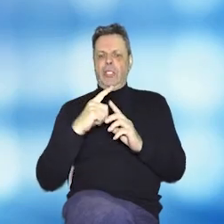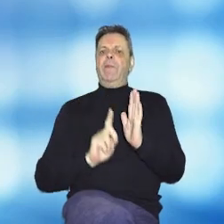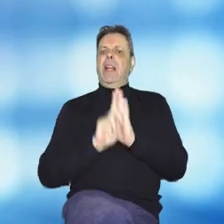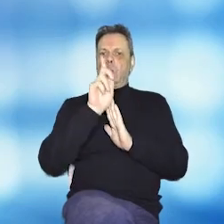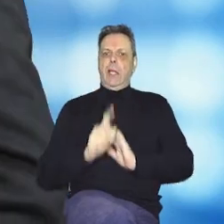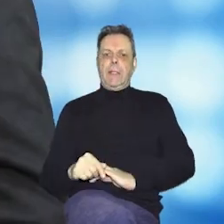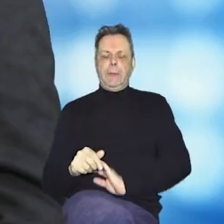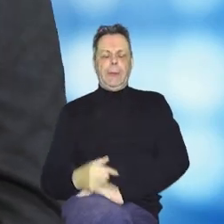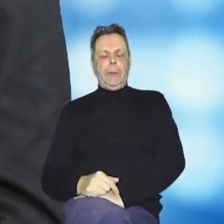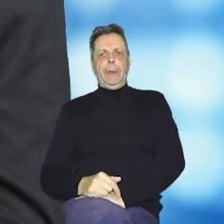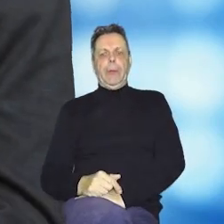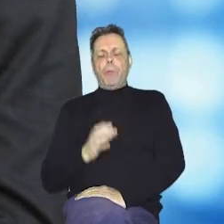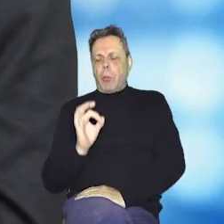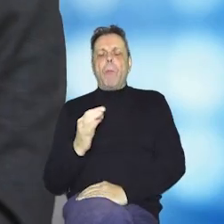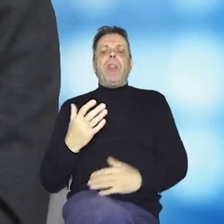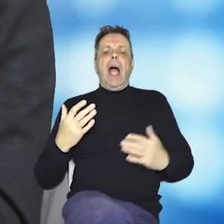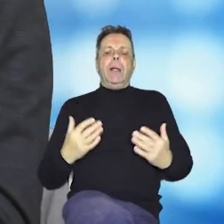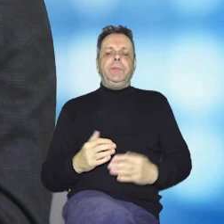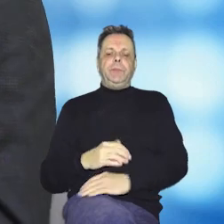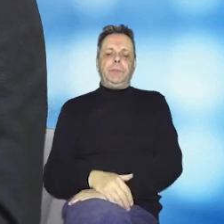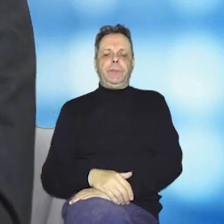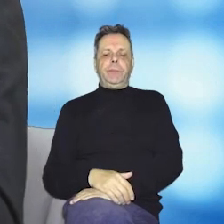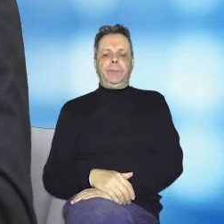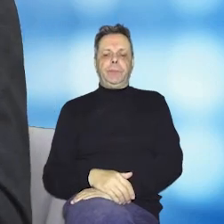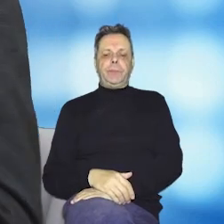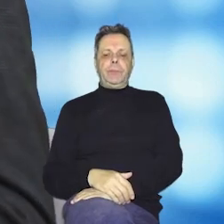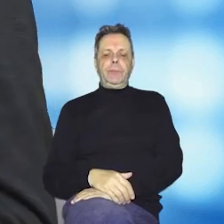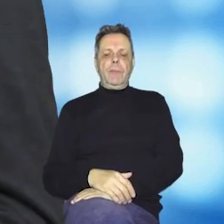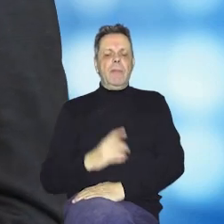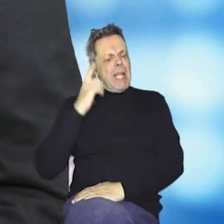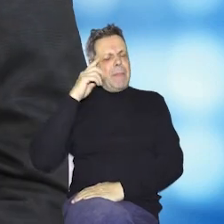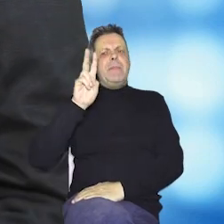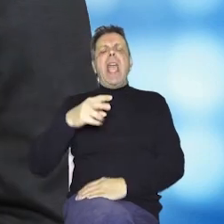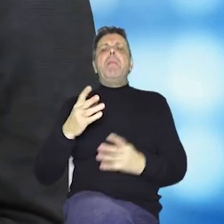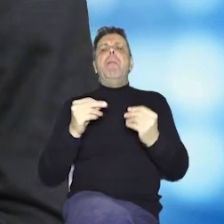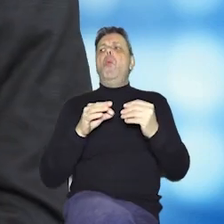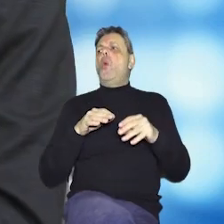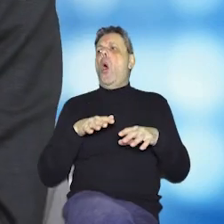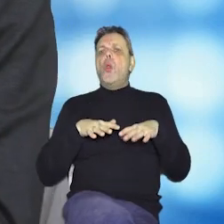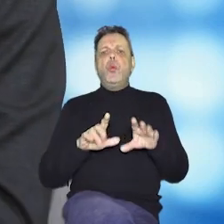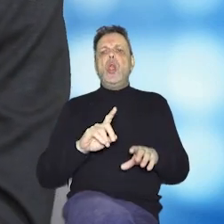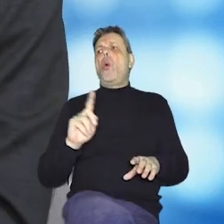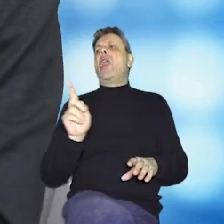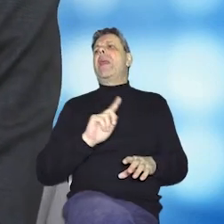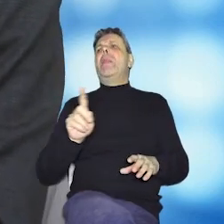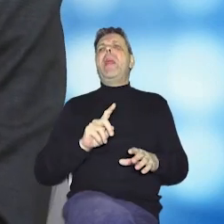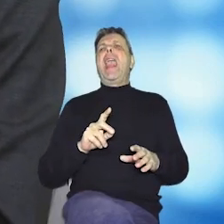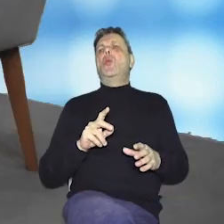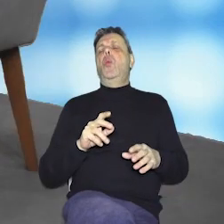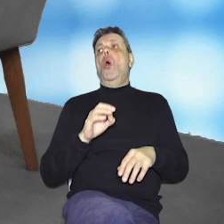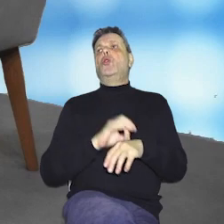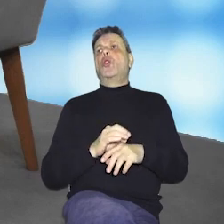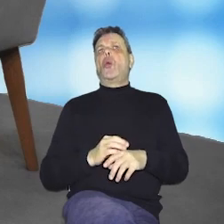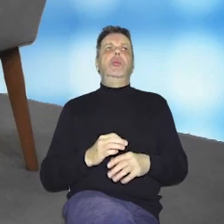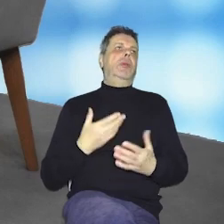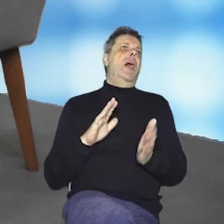ishode. Ali kako će ti recimo, ja mislim da ima i puno ljudi koji ni ne idu u liječniku, jer im je skupo platiti tramvaj,